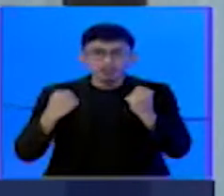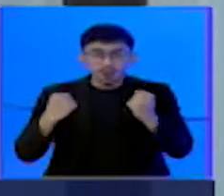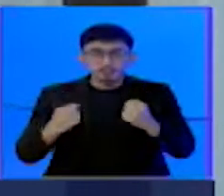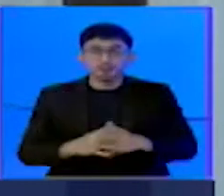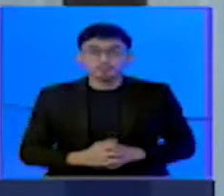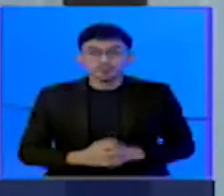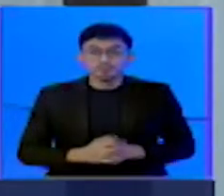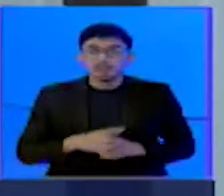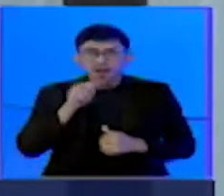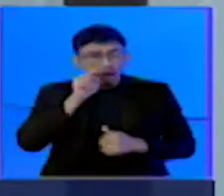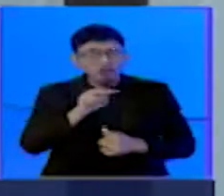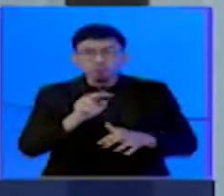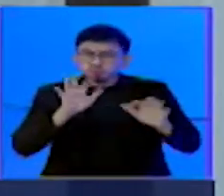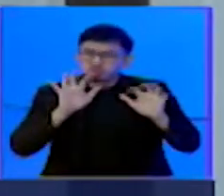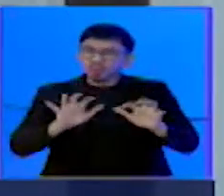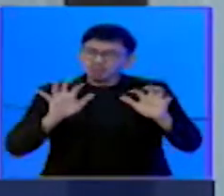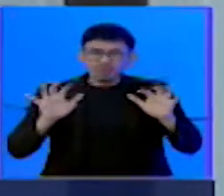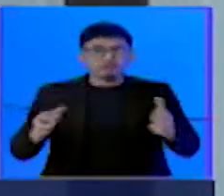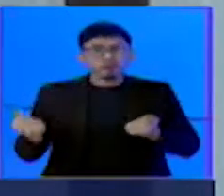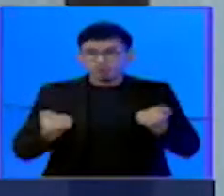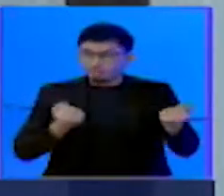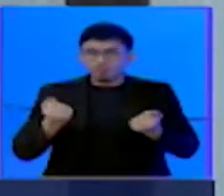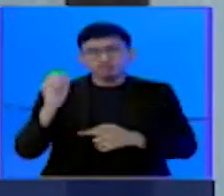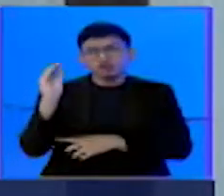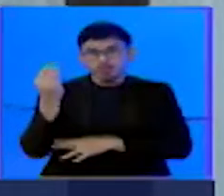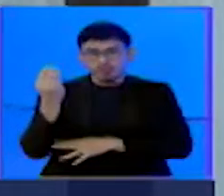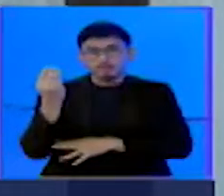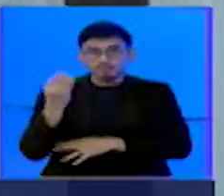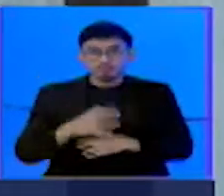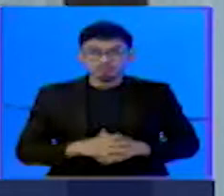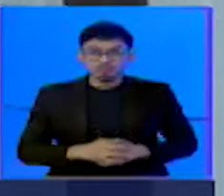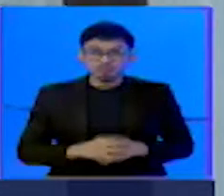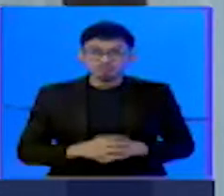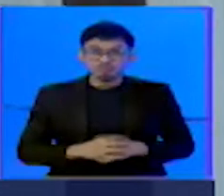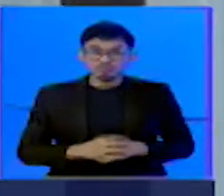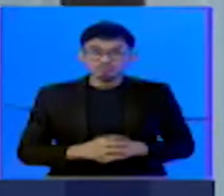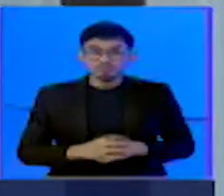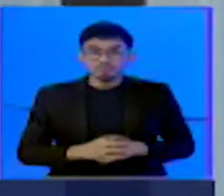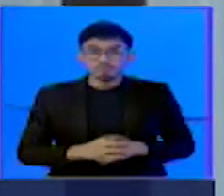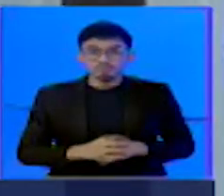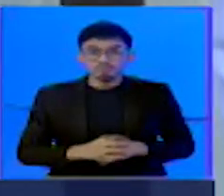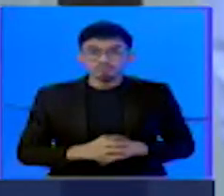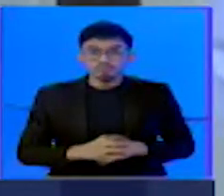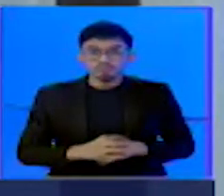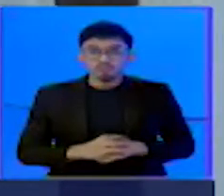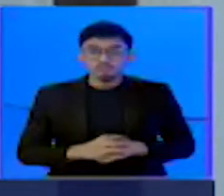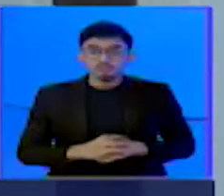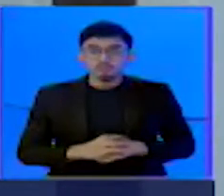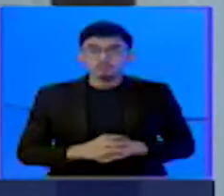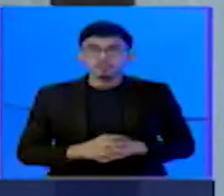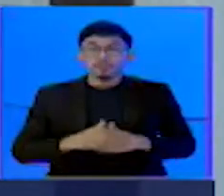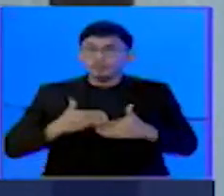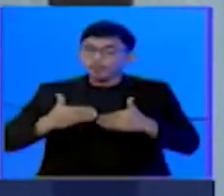Jakarta. Kami sedang memastikan agar pentahapan pariwisata ini dimulai